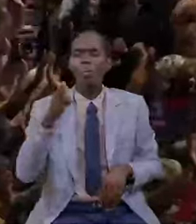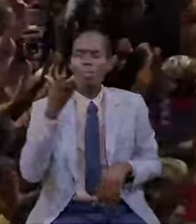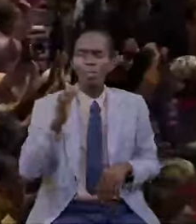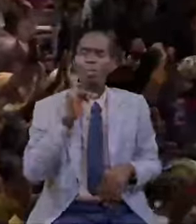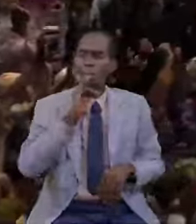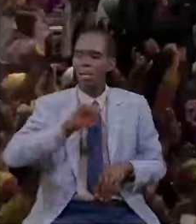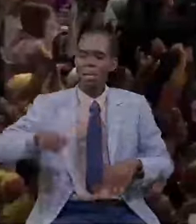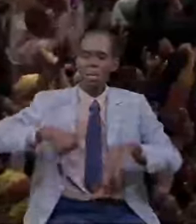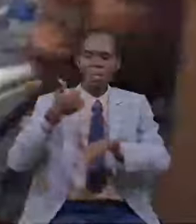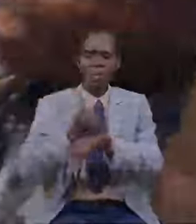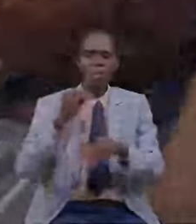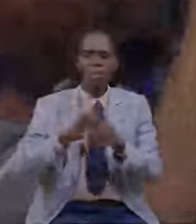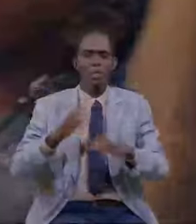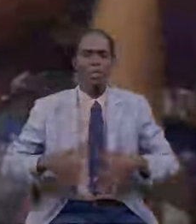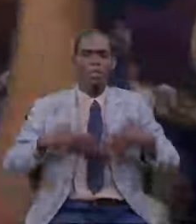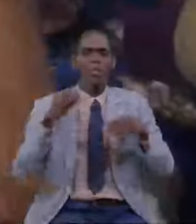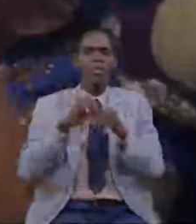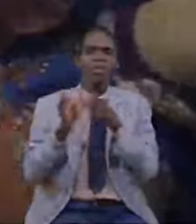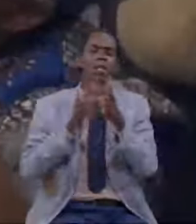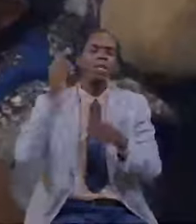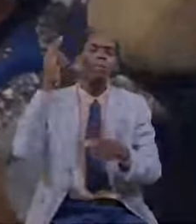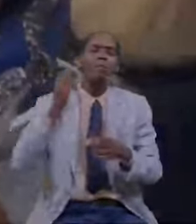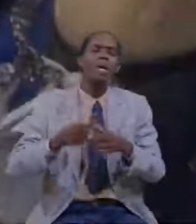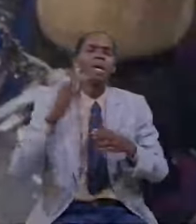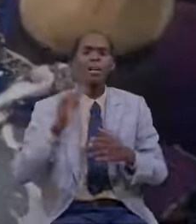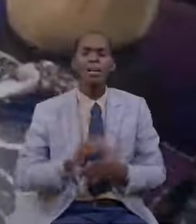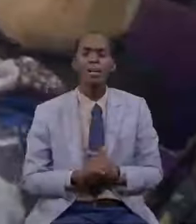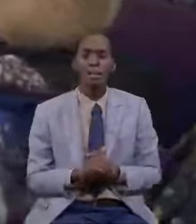confirmation dans votre vie au nom de Jésus-Christ.